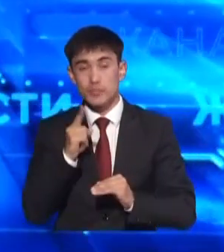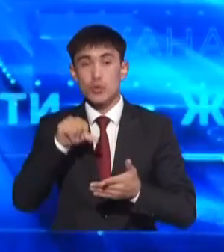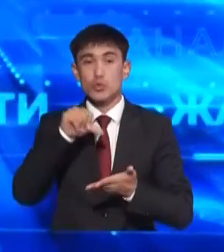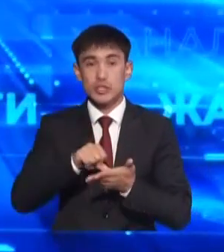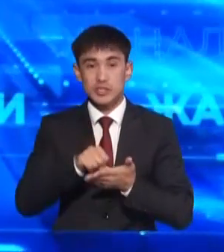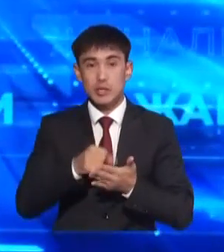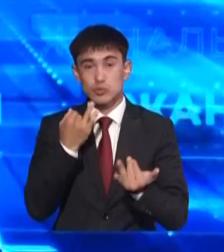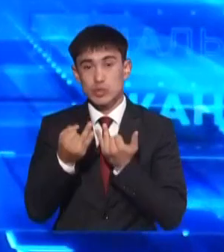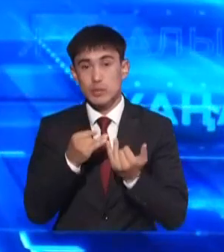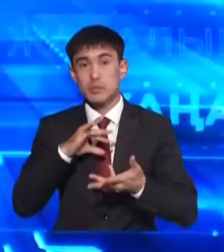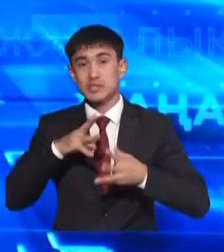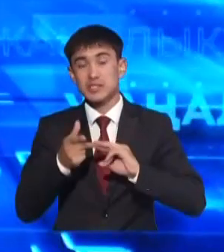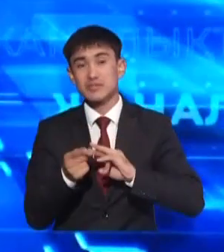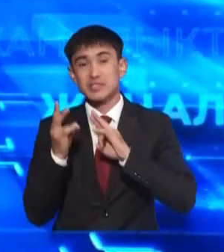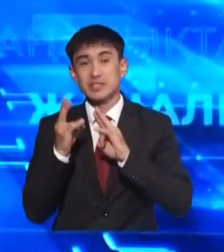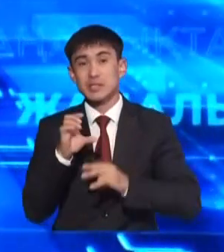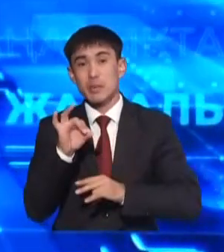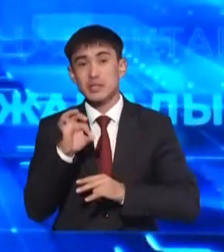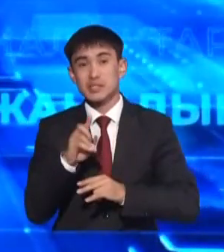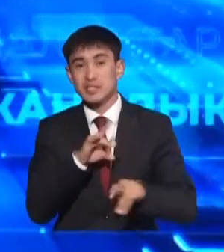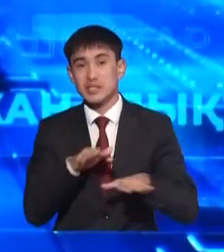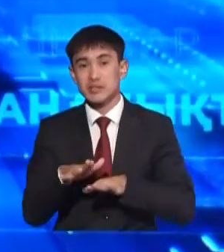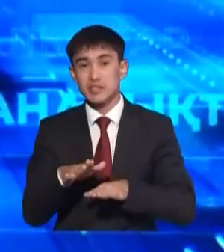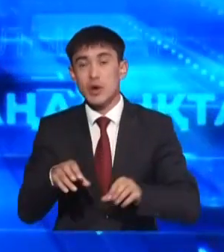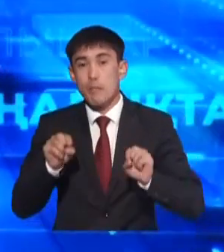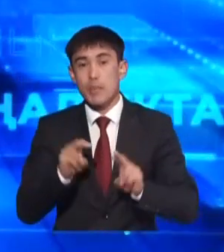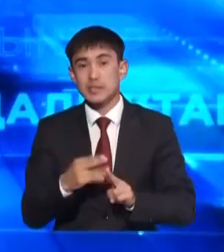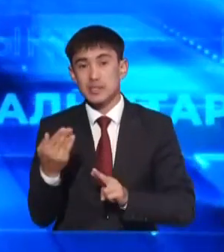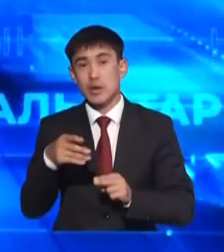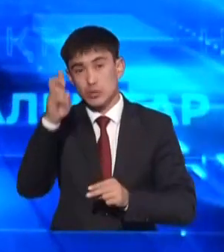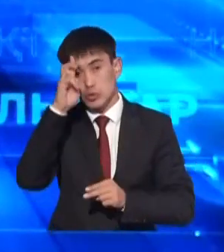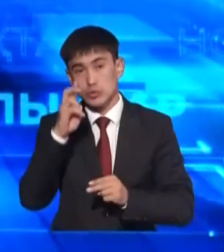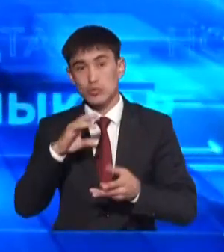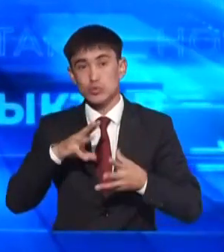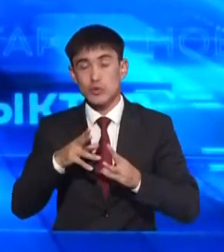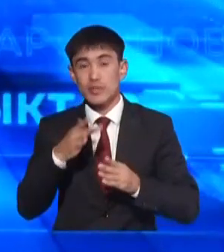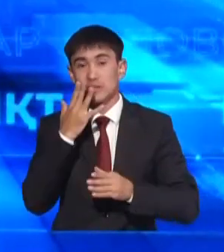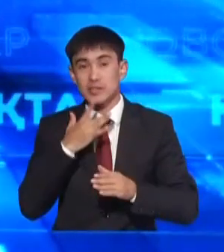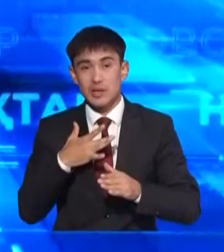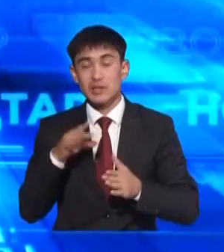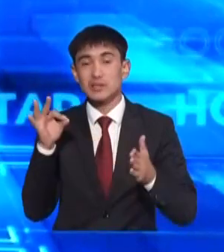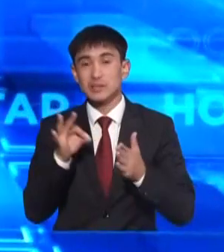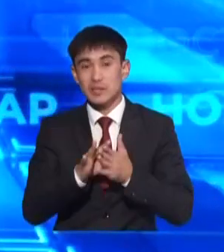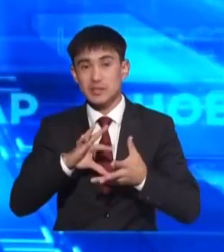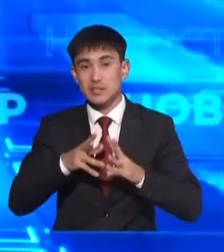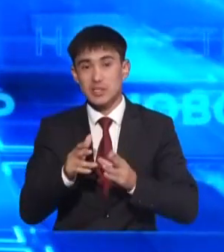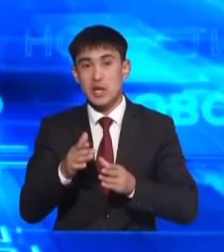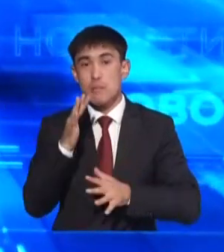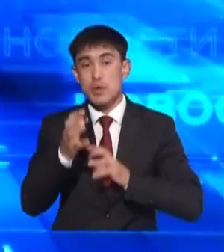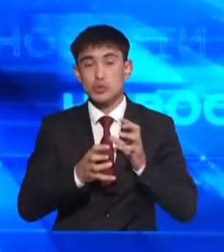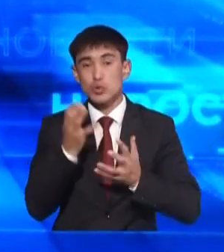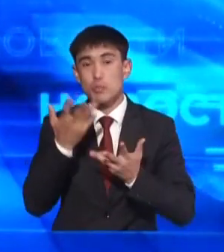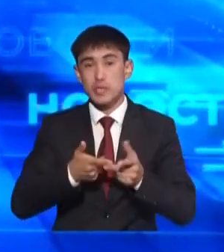молодежи. Участники обсудили последствия сепаратистских действий, их угрозу для государственного устройства, национальной целостности